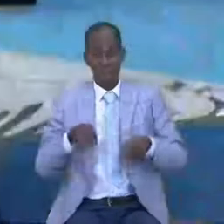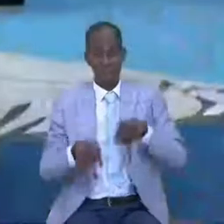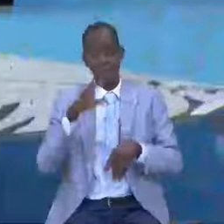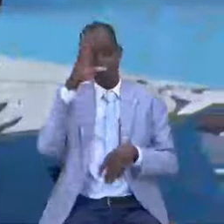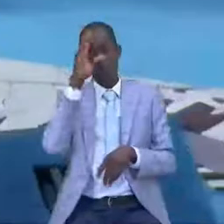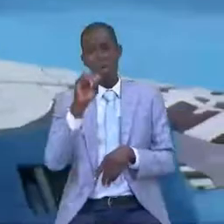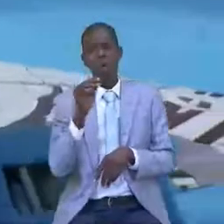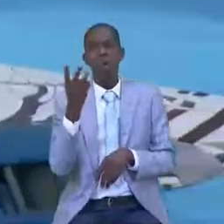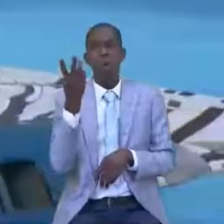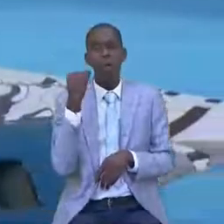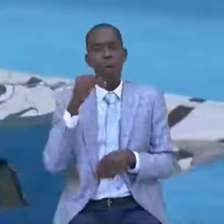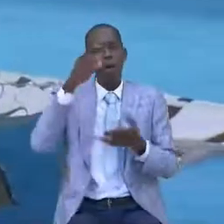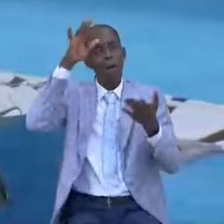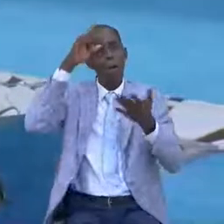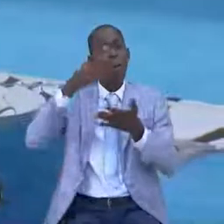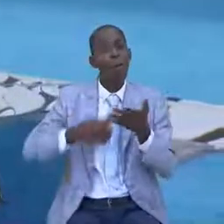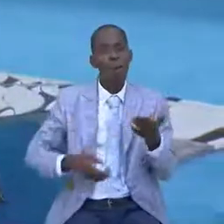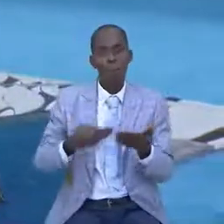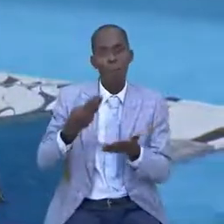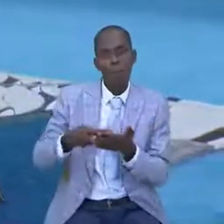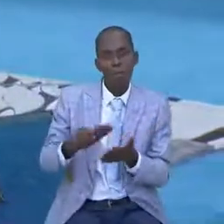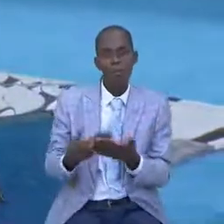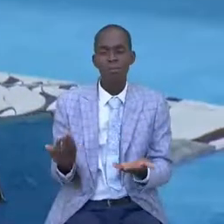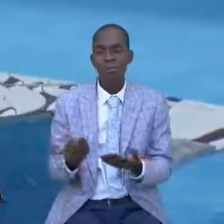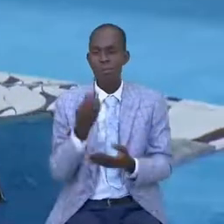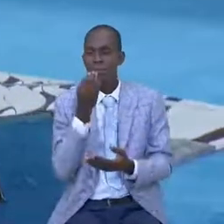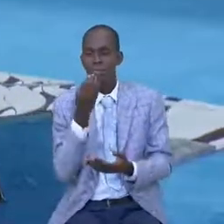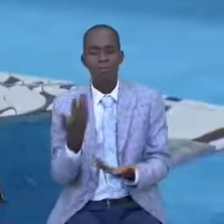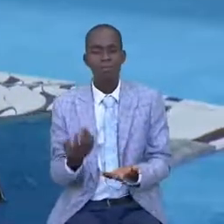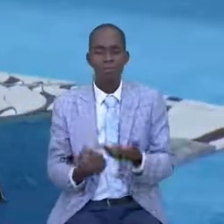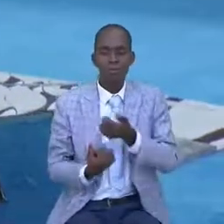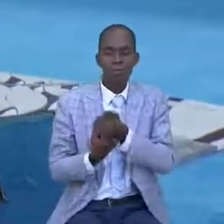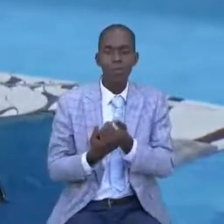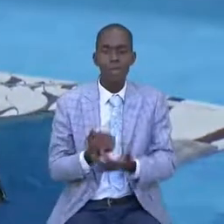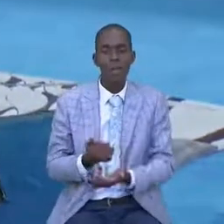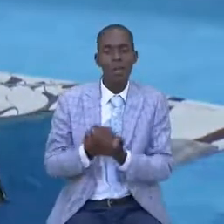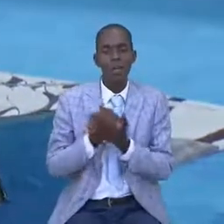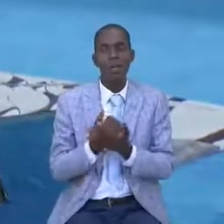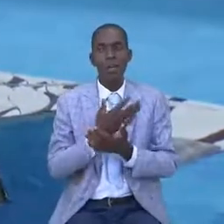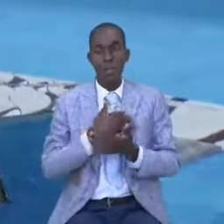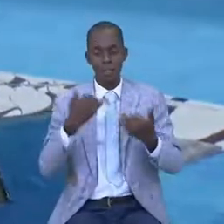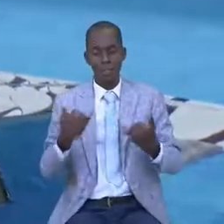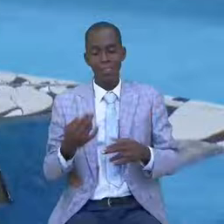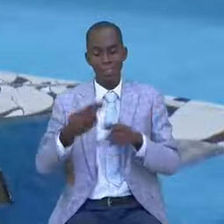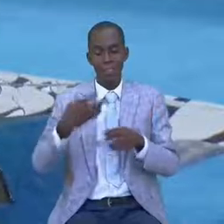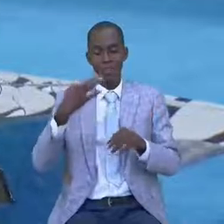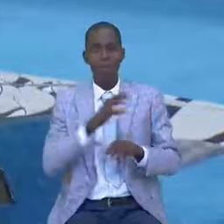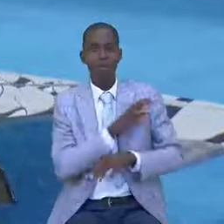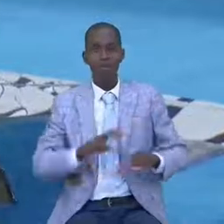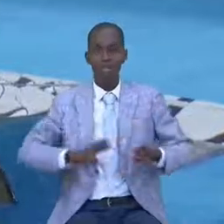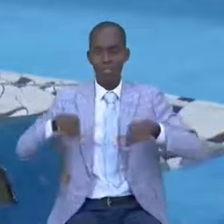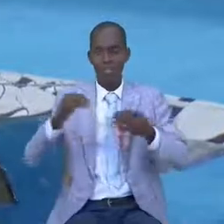que ce que tu espères. L'homme là espérait recevoir